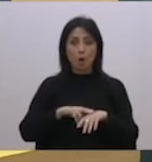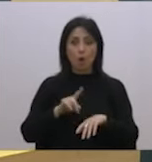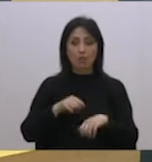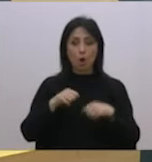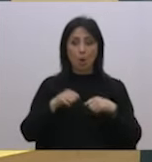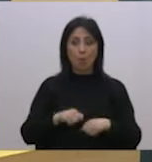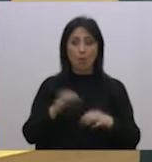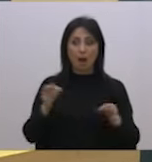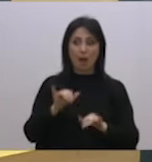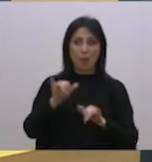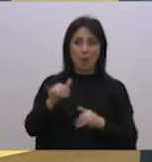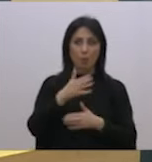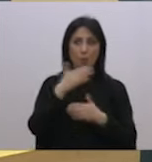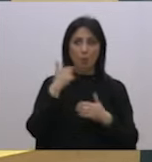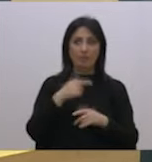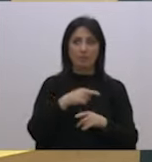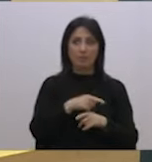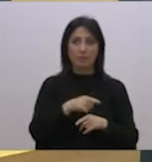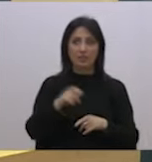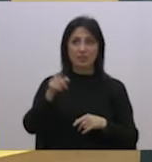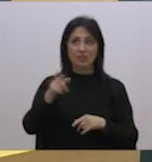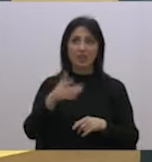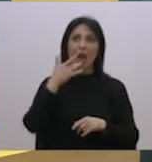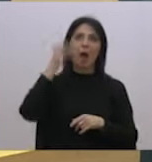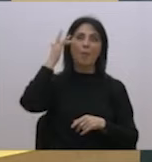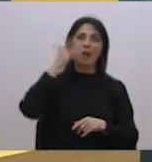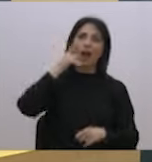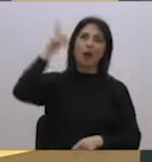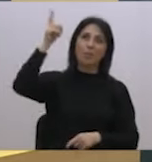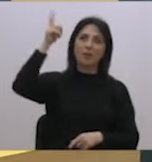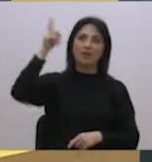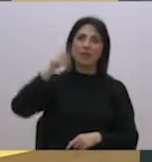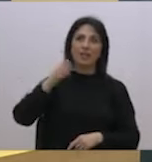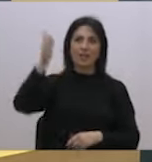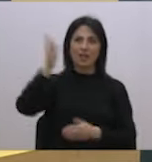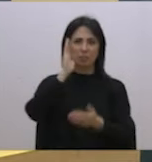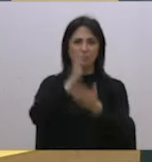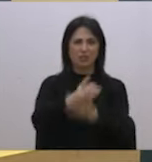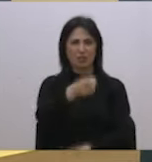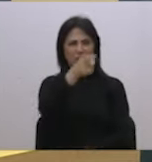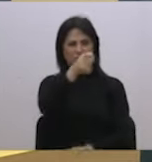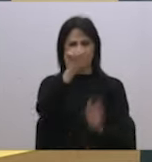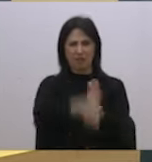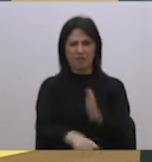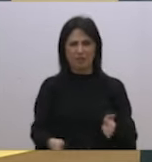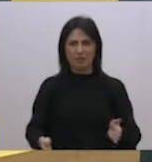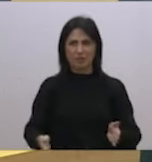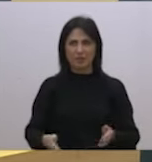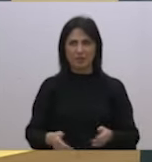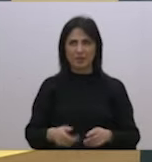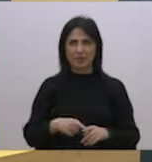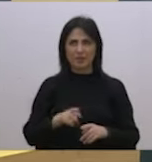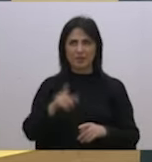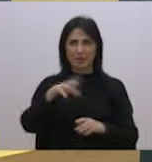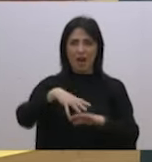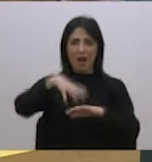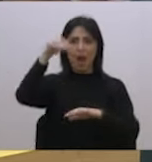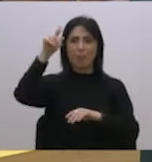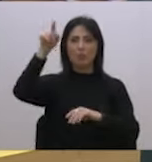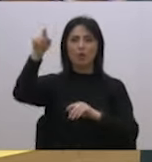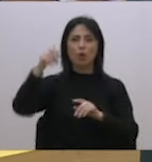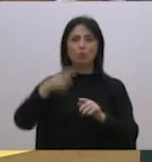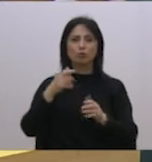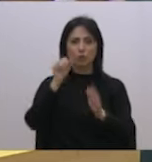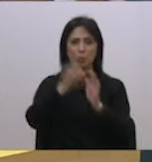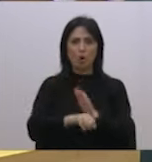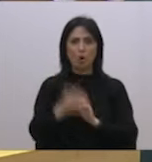subtrilevo, iar aperi are ac, da im America, America, o rogai zahit. I pe da pi restul, iar neclau în gata. Capitolul nu și mocles, huticați, da, ehesc, oaga, s-a